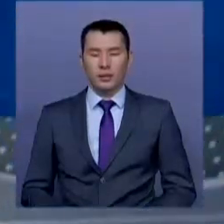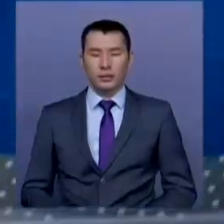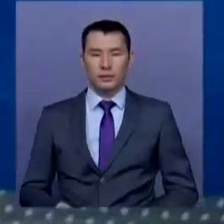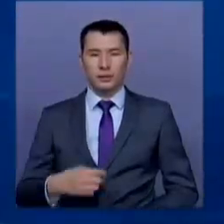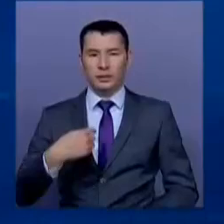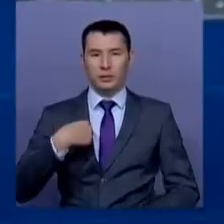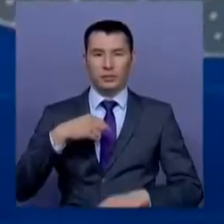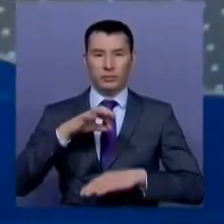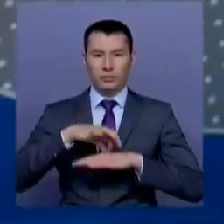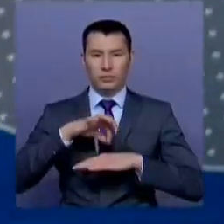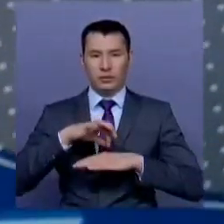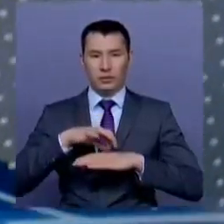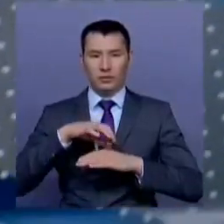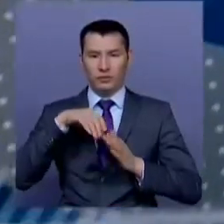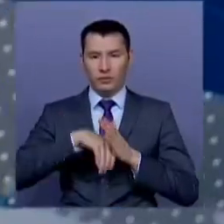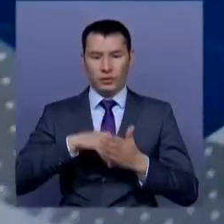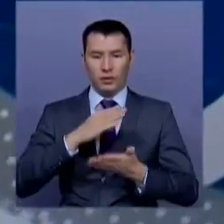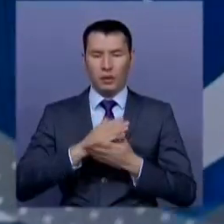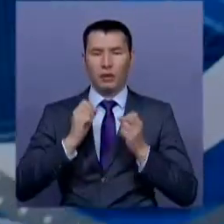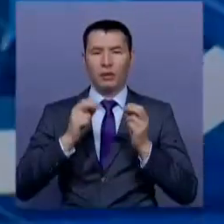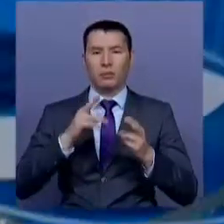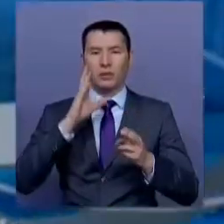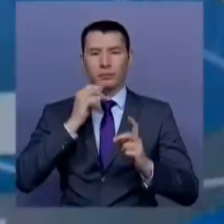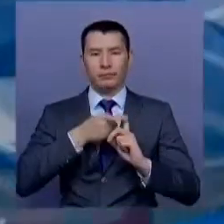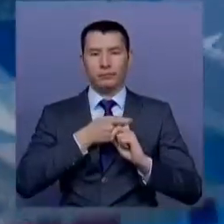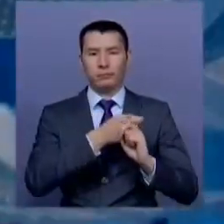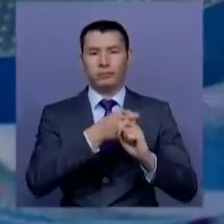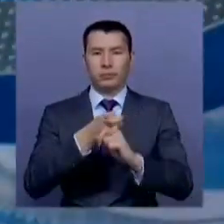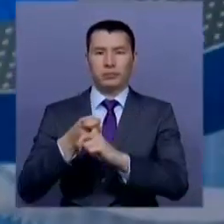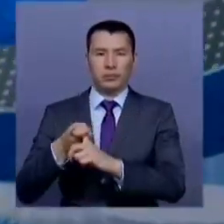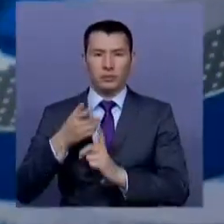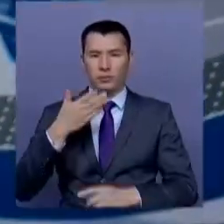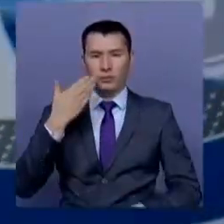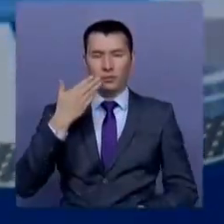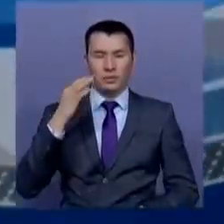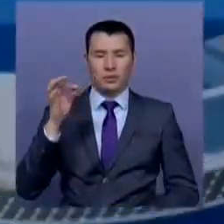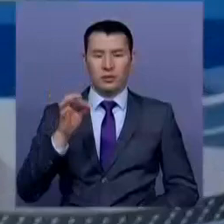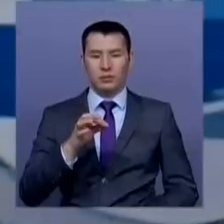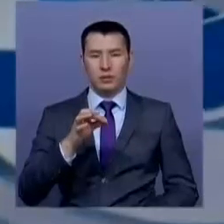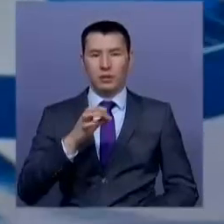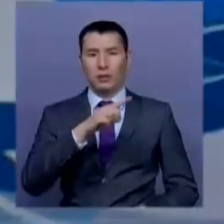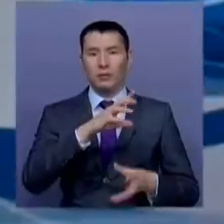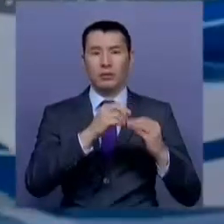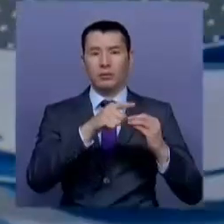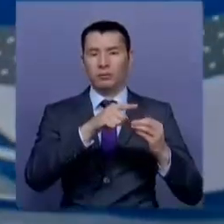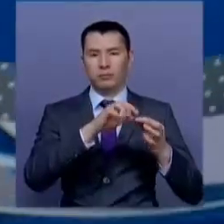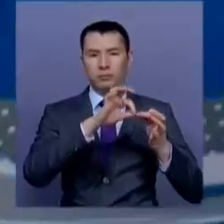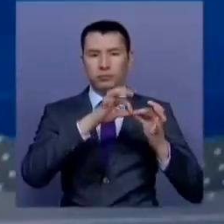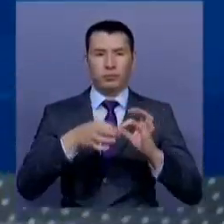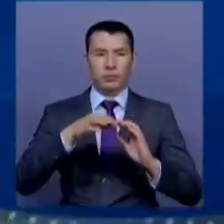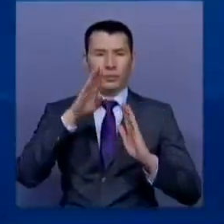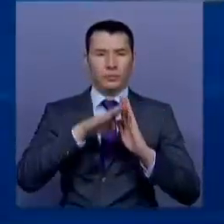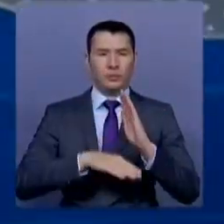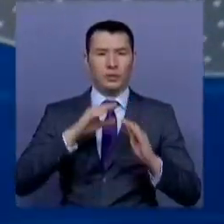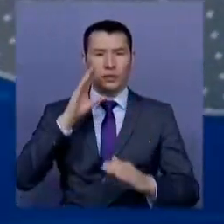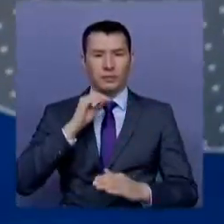Бессимптомная форма коронавируса опасна тем, что она может передаваться людям, которые в силу своего здоровья могут сложнее переносить болезнь. Важно следовать